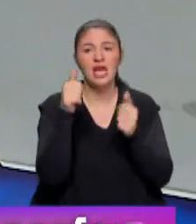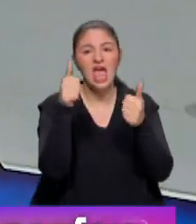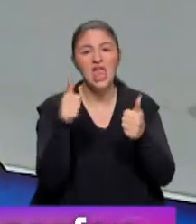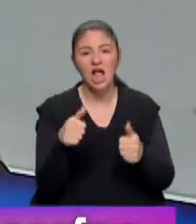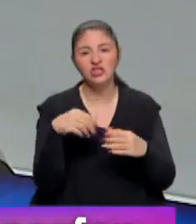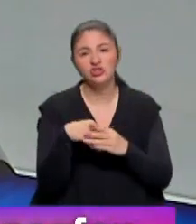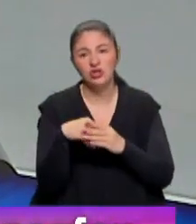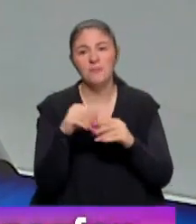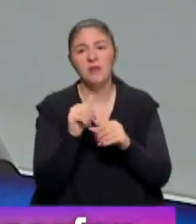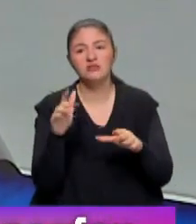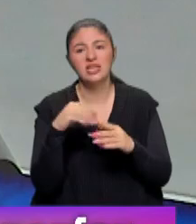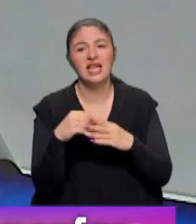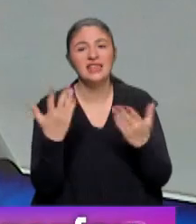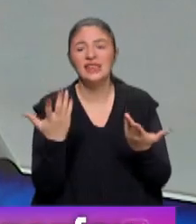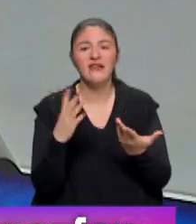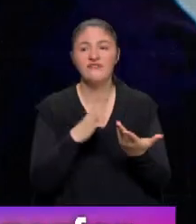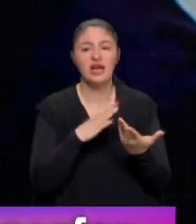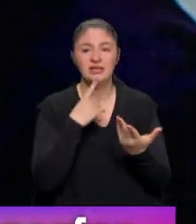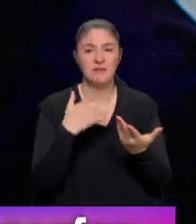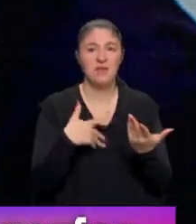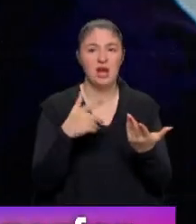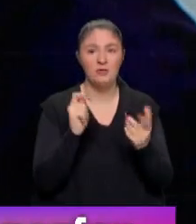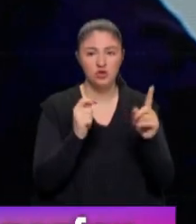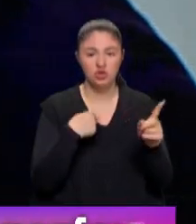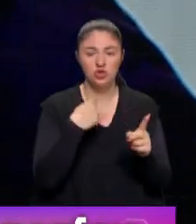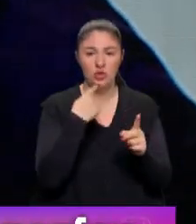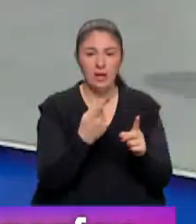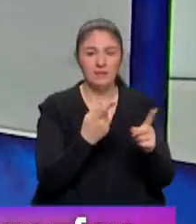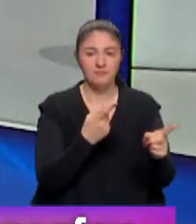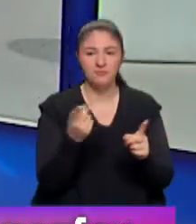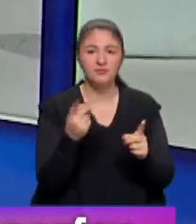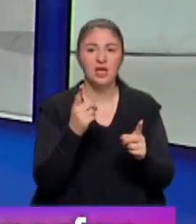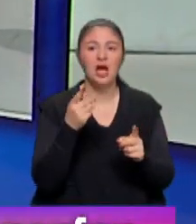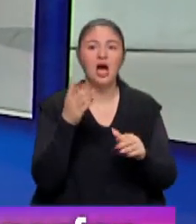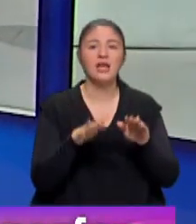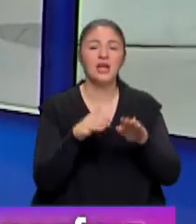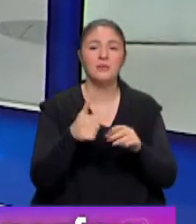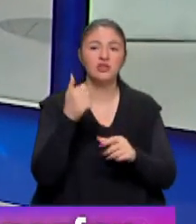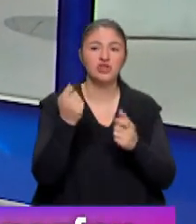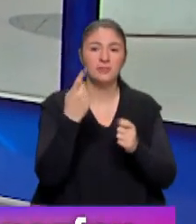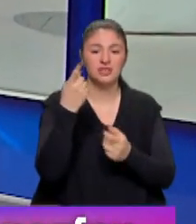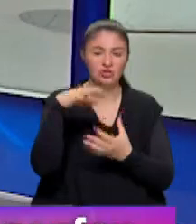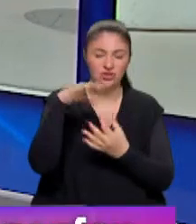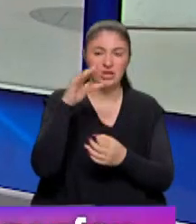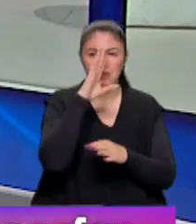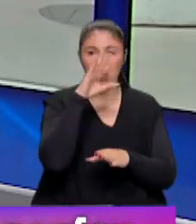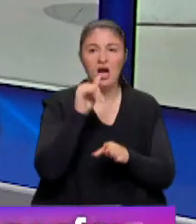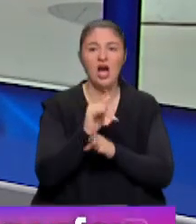ilanlarda, bu paylaşımlarda ne var diye merak ediyorsanız söyleyelim. Adalet Bakanlığı çalışan bir kişi İstanbul'daki hayat